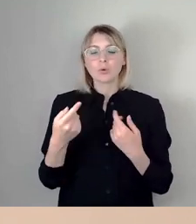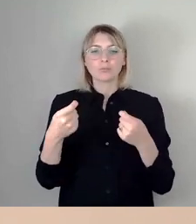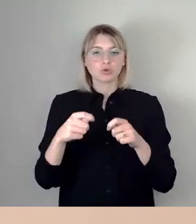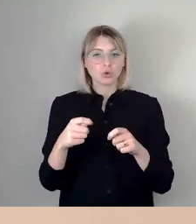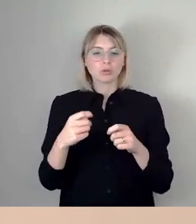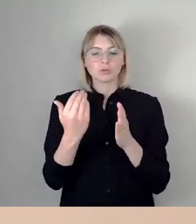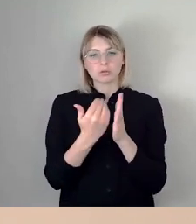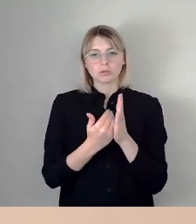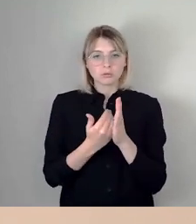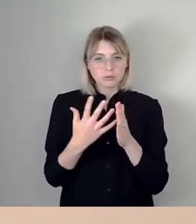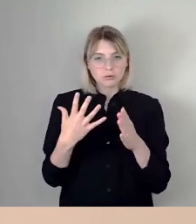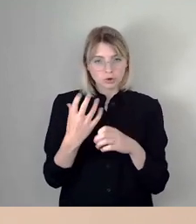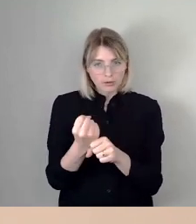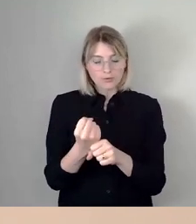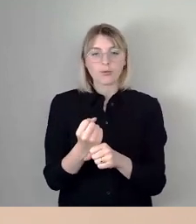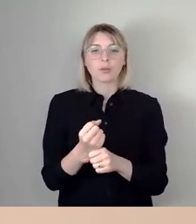ist in der Tat so, dass